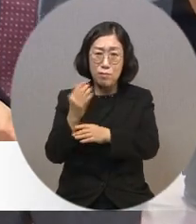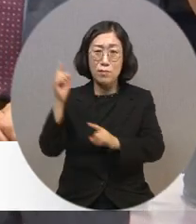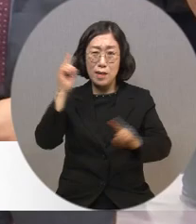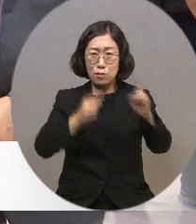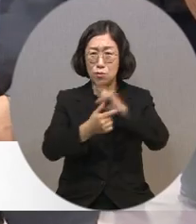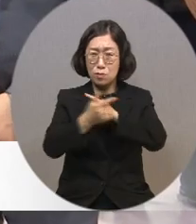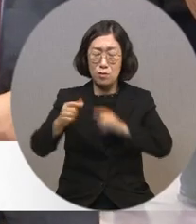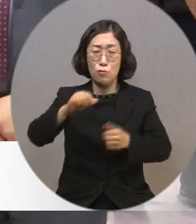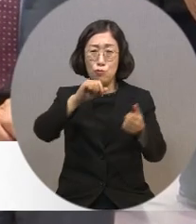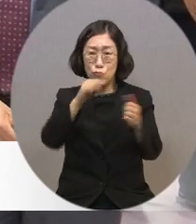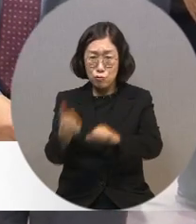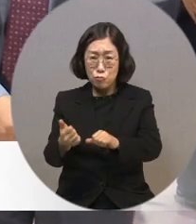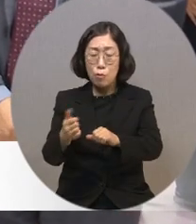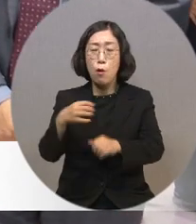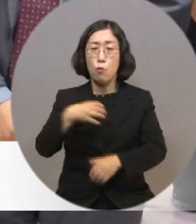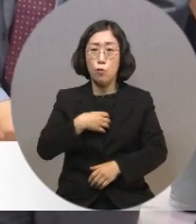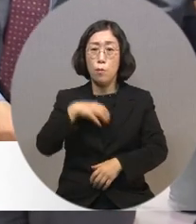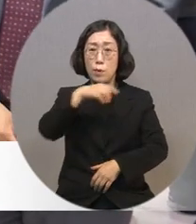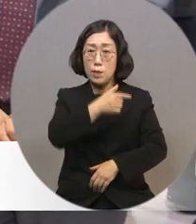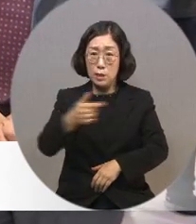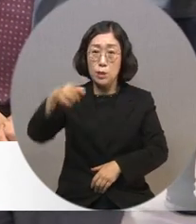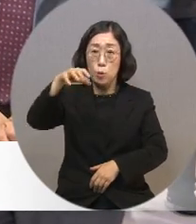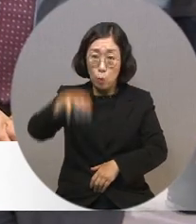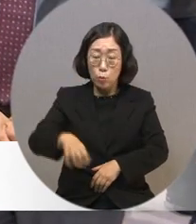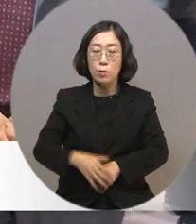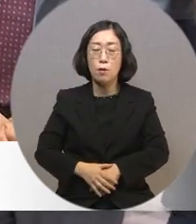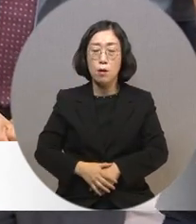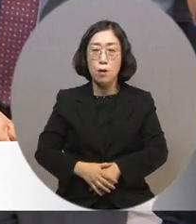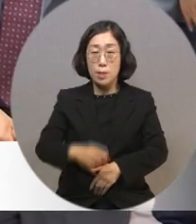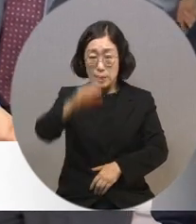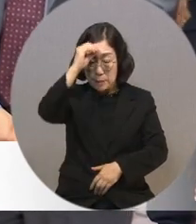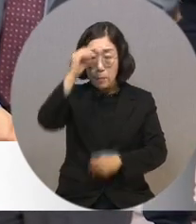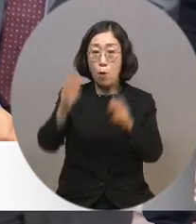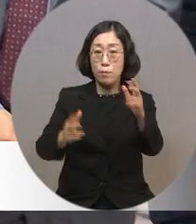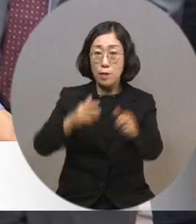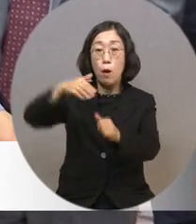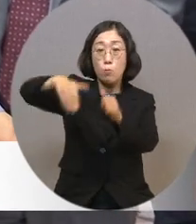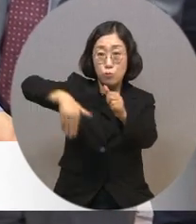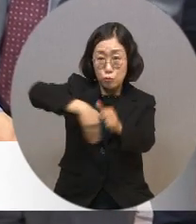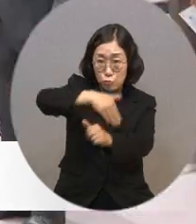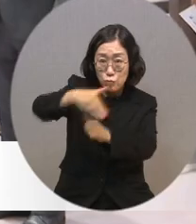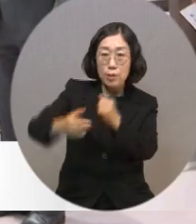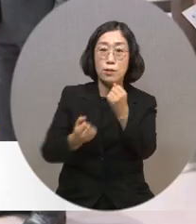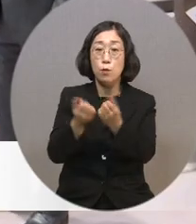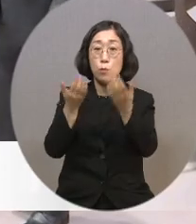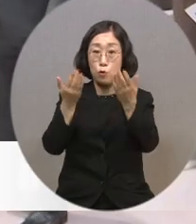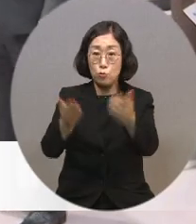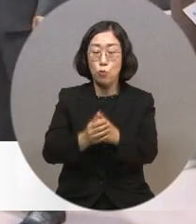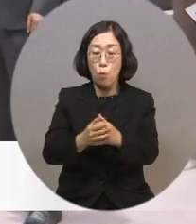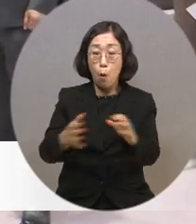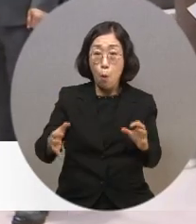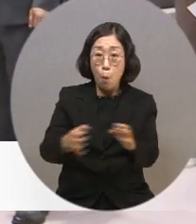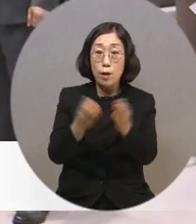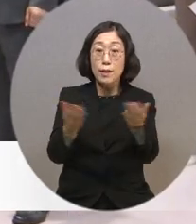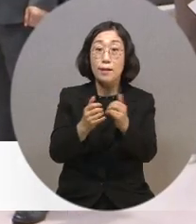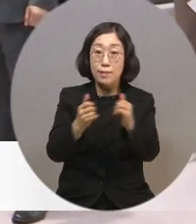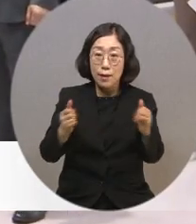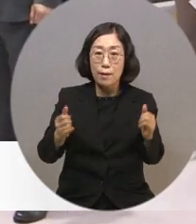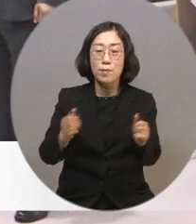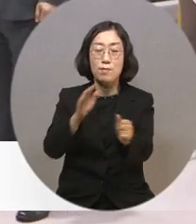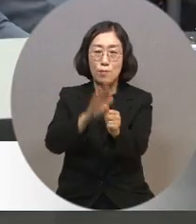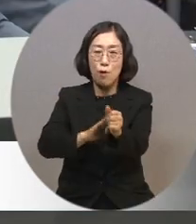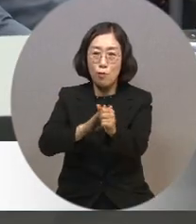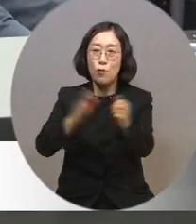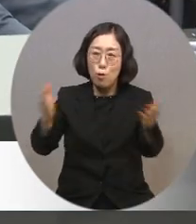5개사 공장장과 간담회를 개최해 시범사업 추진 배경을 설명하며 소속 근로자들의 참여를